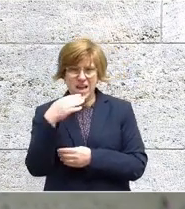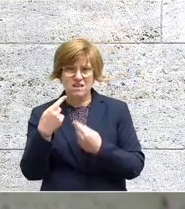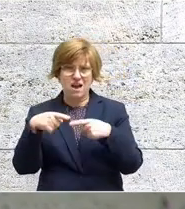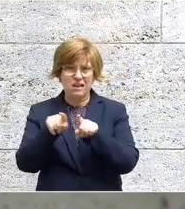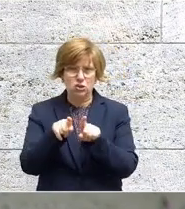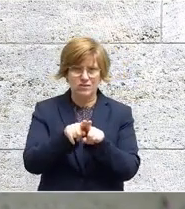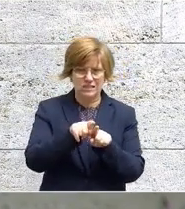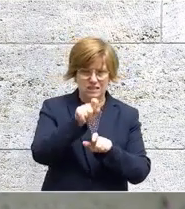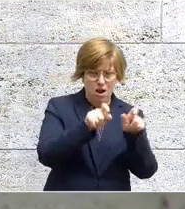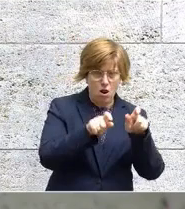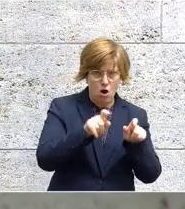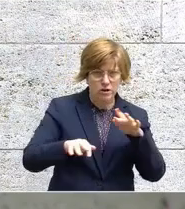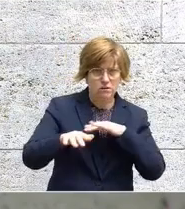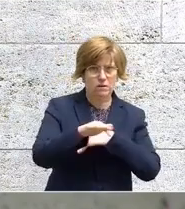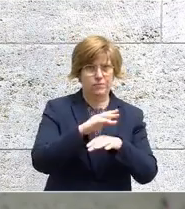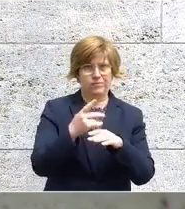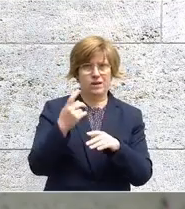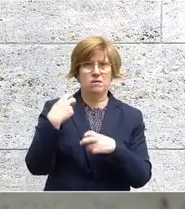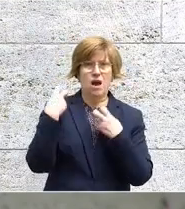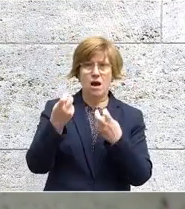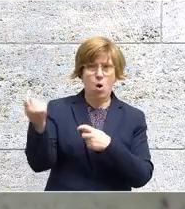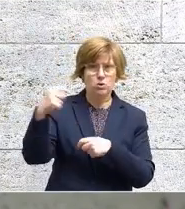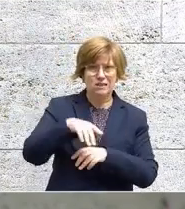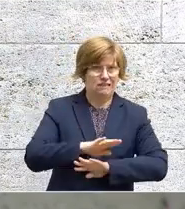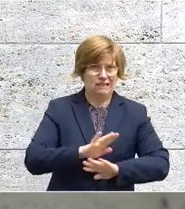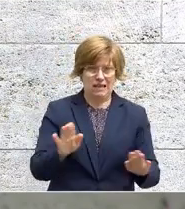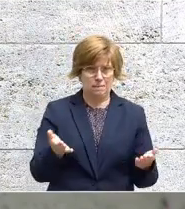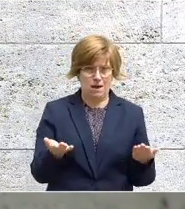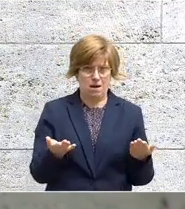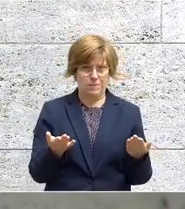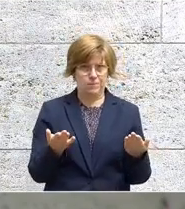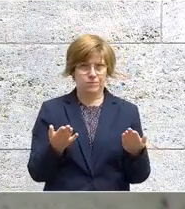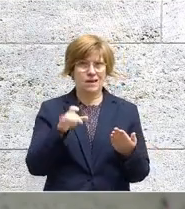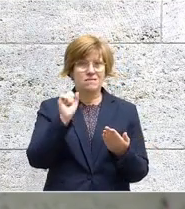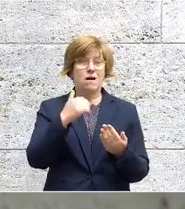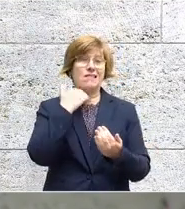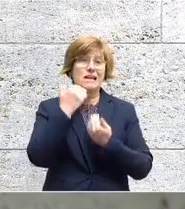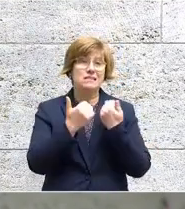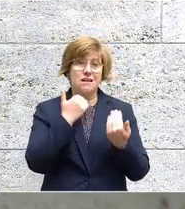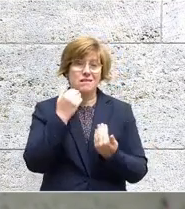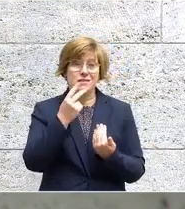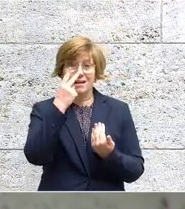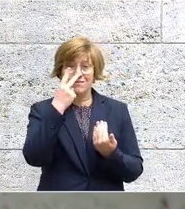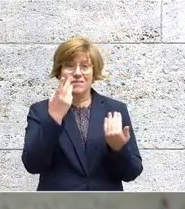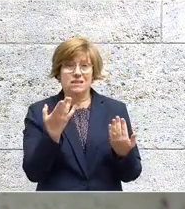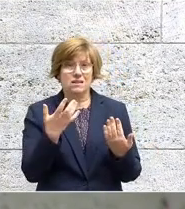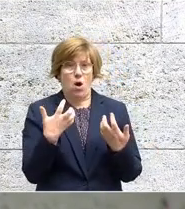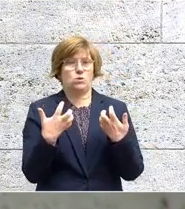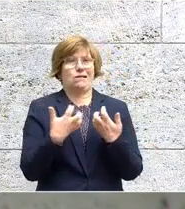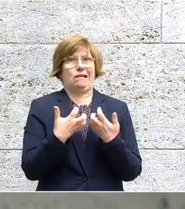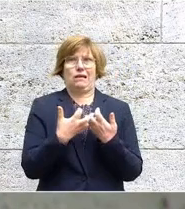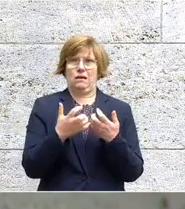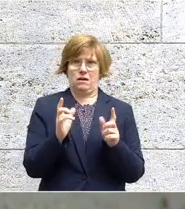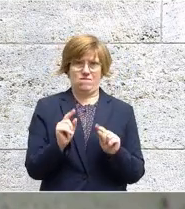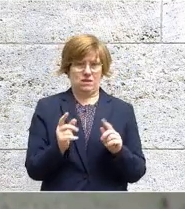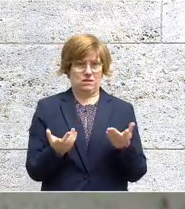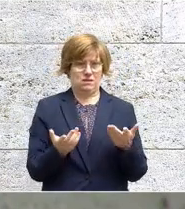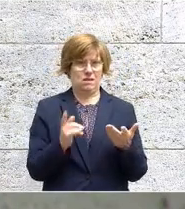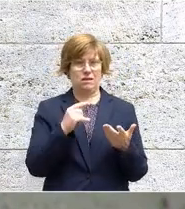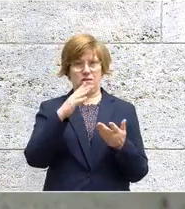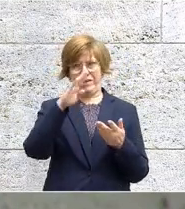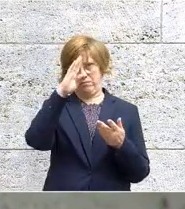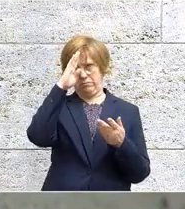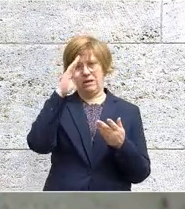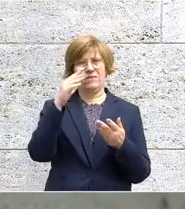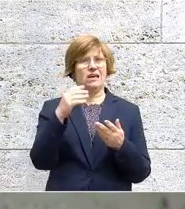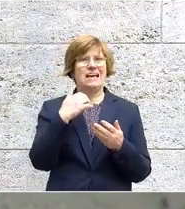andere geliebte Menschen nicht mehr nach Hause kommen. Sie können davon erzählen, wie es ist im Krieg. Nicht abstrakt